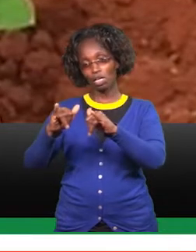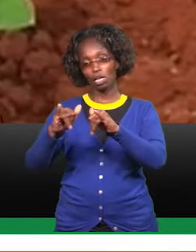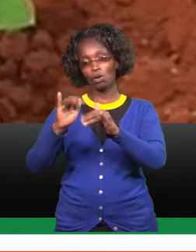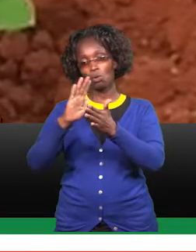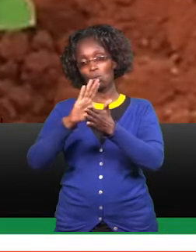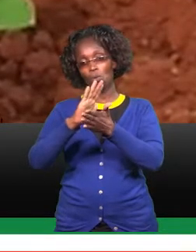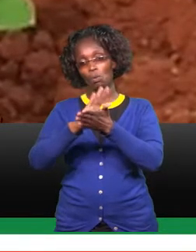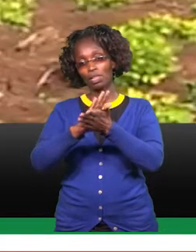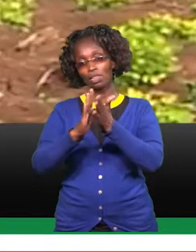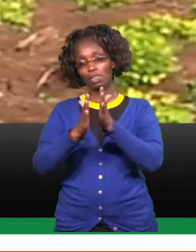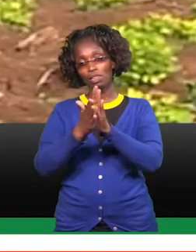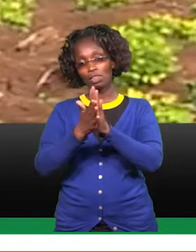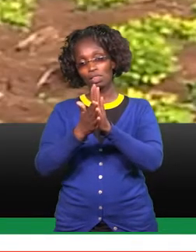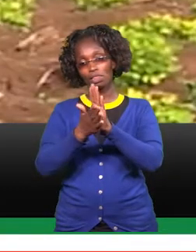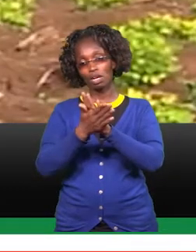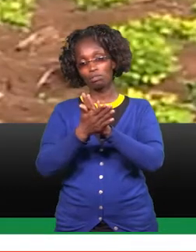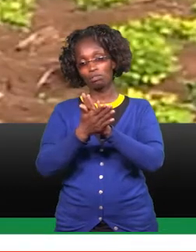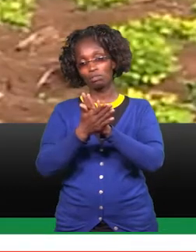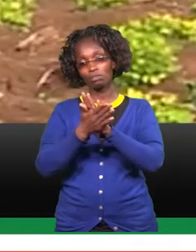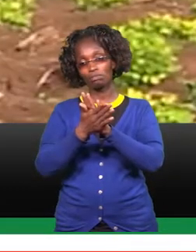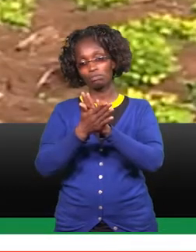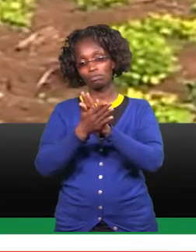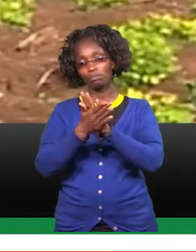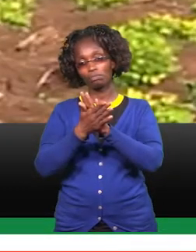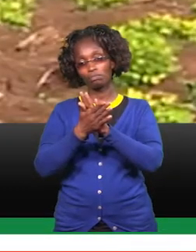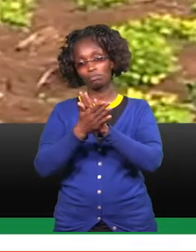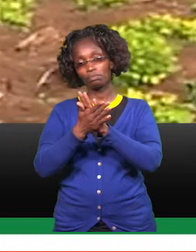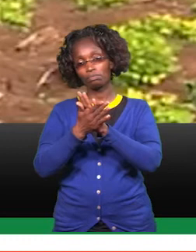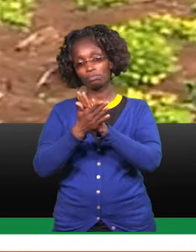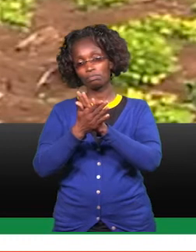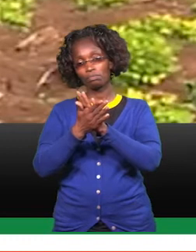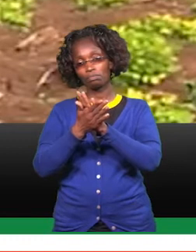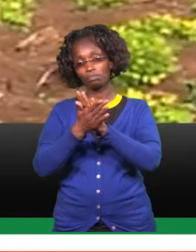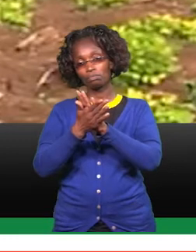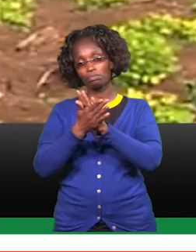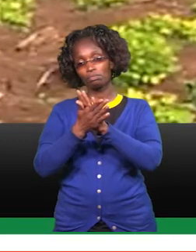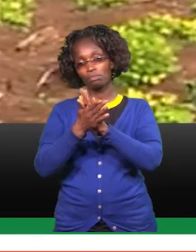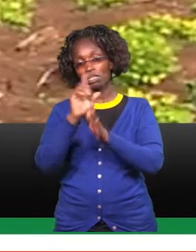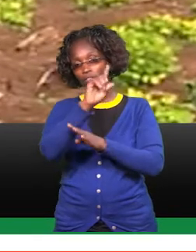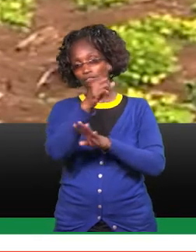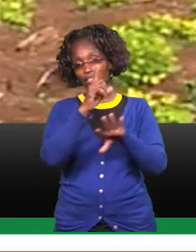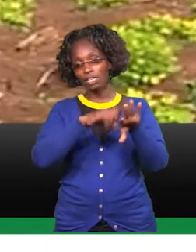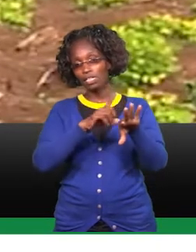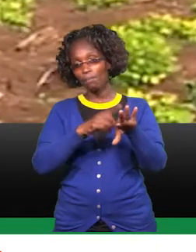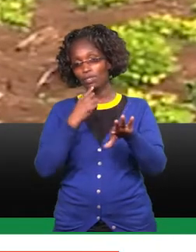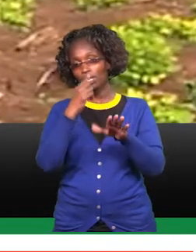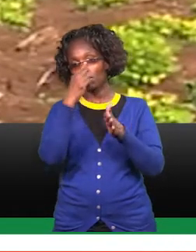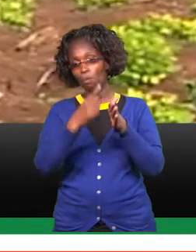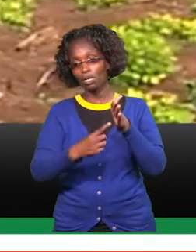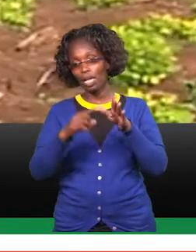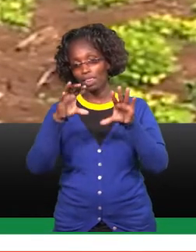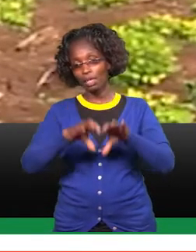mpango wa AVCD. AVCD kukuja ilikuja na njia moja ya kusema soko ya kwanza ni